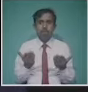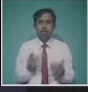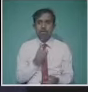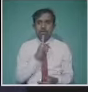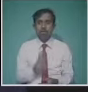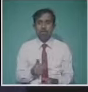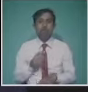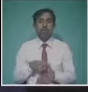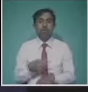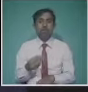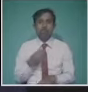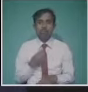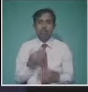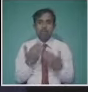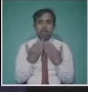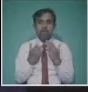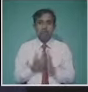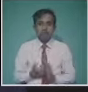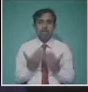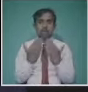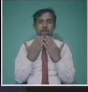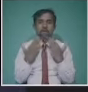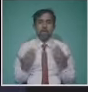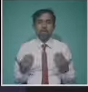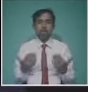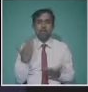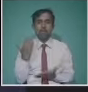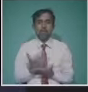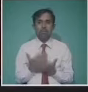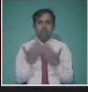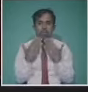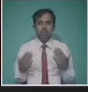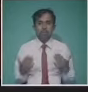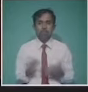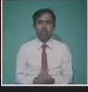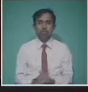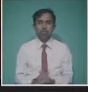කියමින් කාලය ලබා දීම පිළිබඳව ඔබතුමාට ගෞරවනීය ස්තුතිපද කරමින් මගේ වචන කීපසන බොහොම සතුටුයි. Thank you.